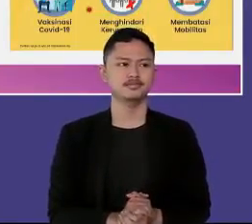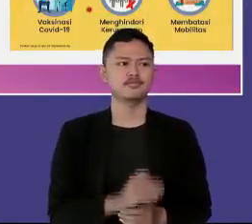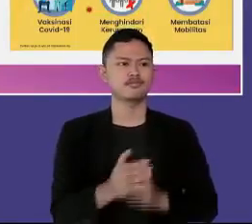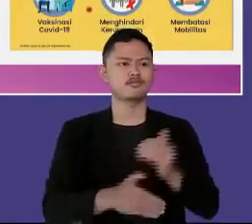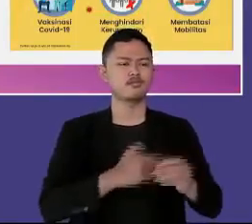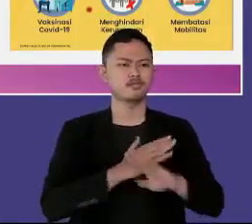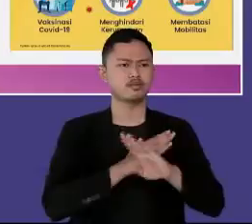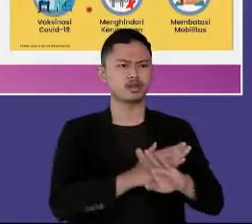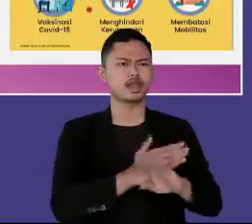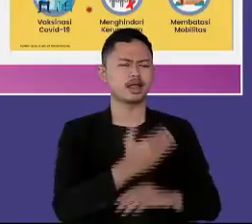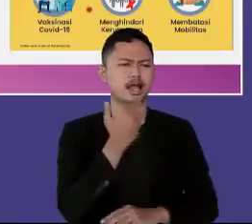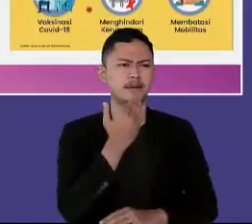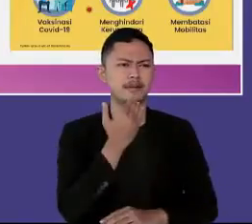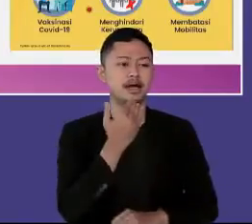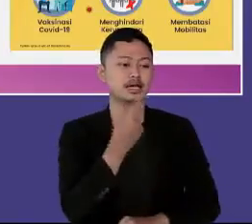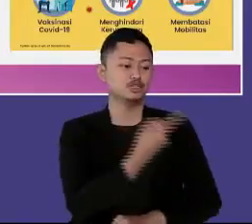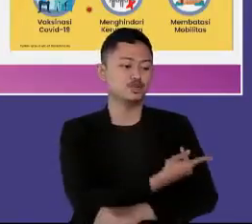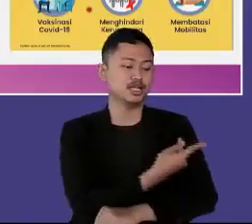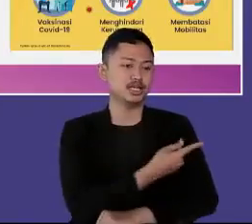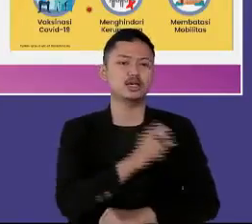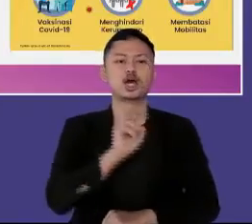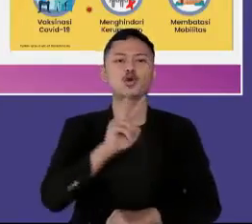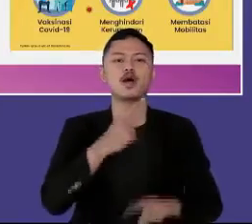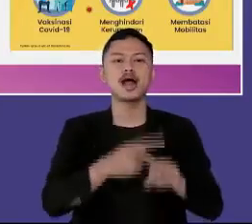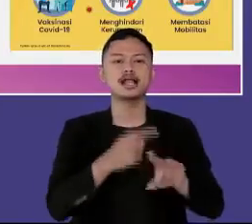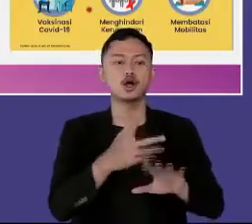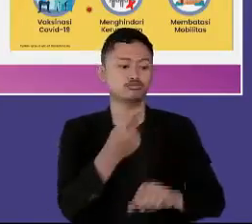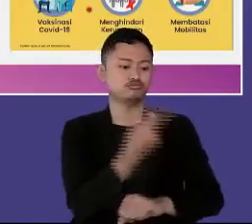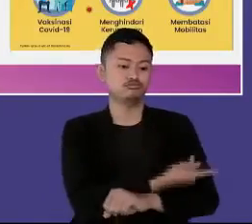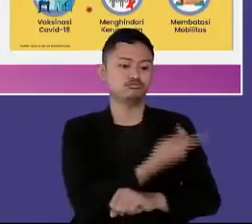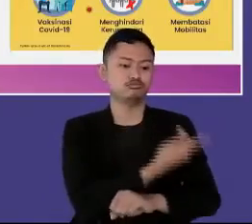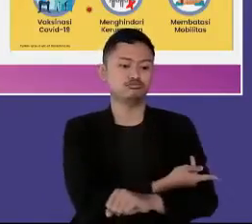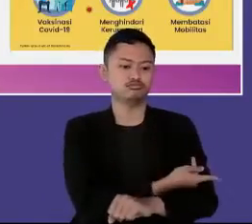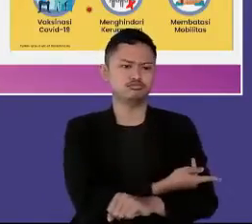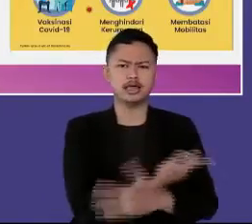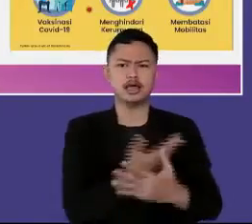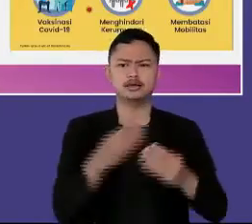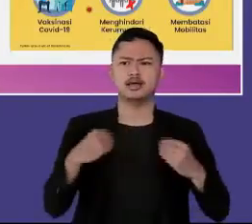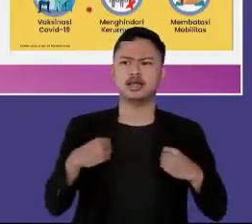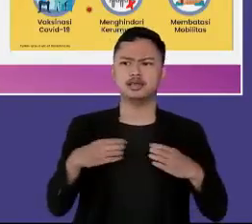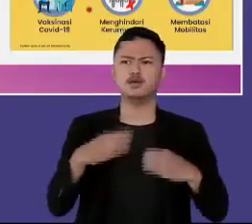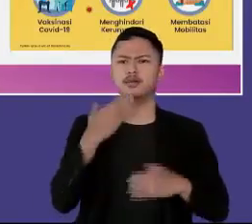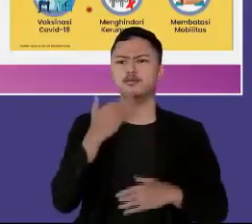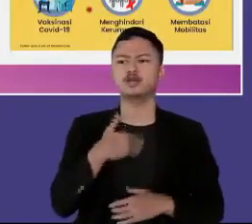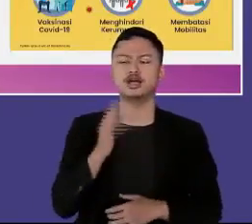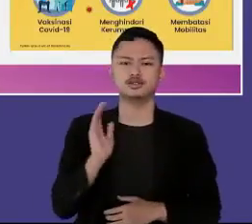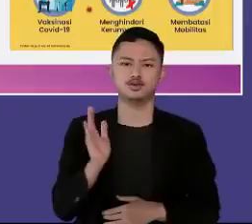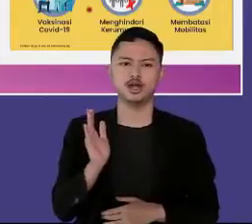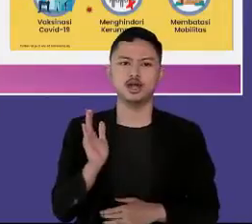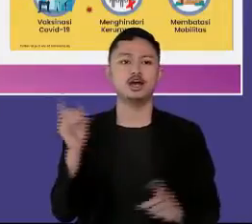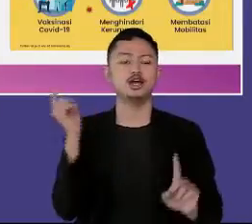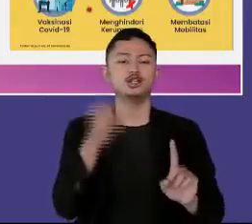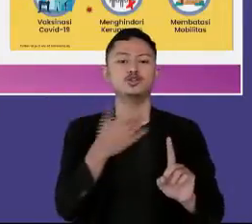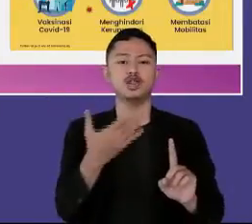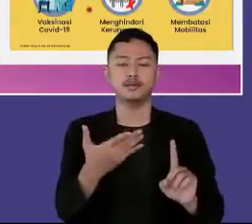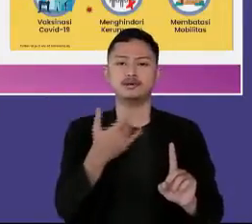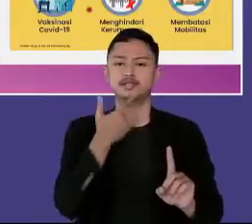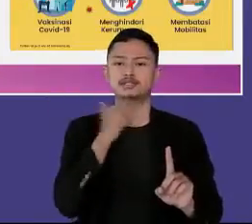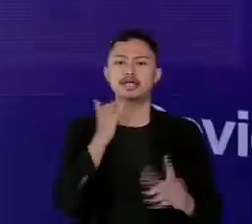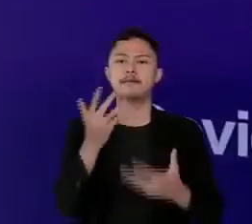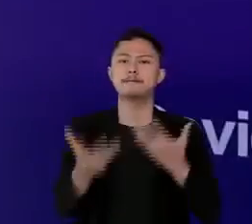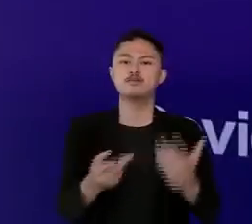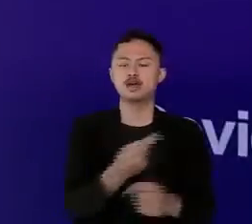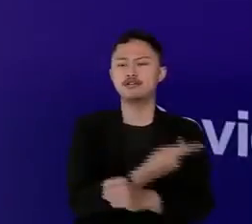sangat mudah cukup dengan soundtrack dua kali kita punya antibodi yang berfungsi untuk pencegahan walaupun